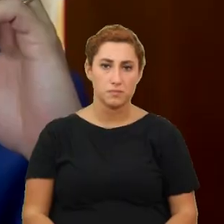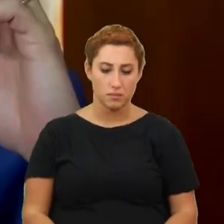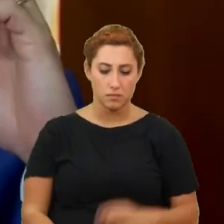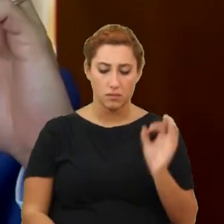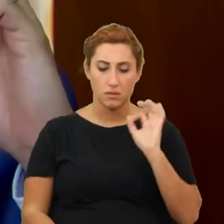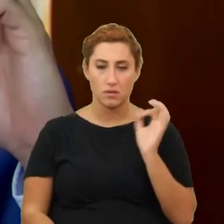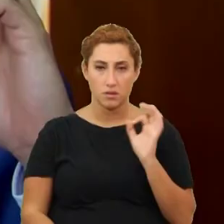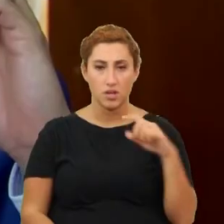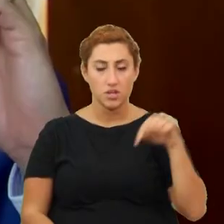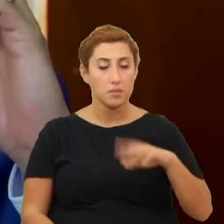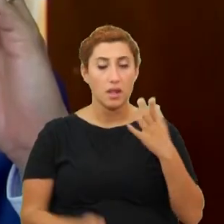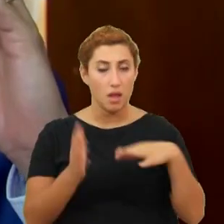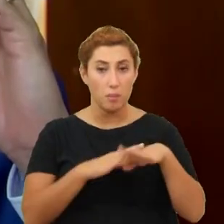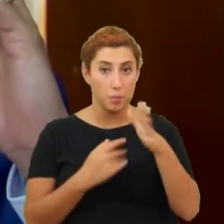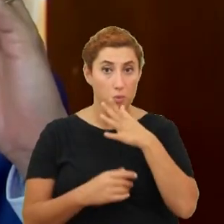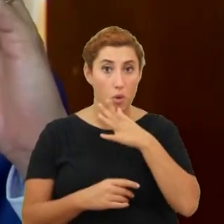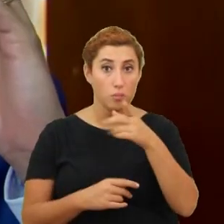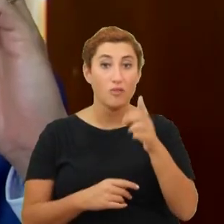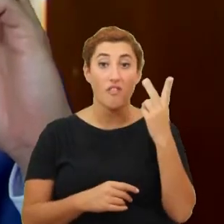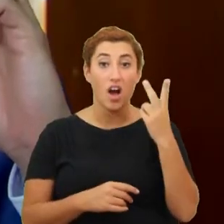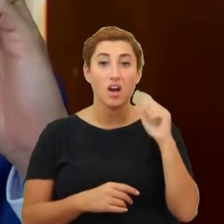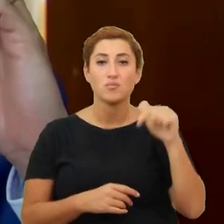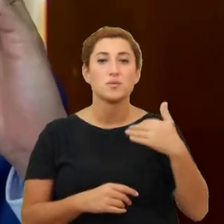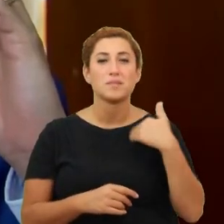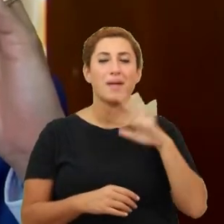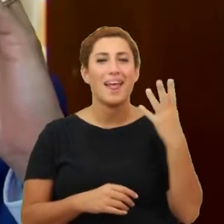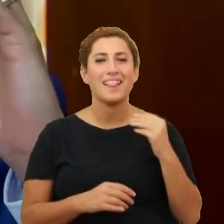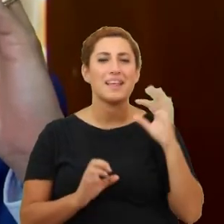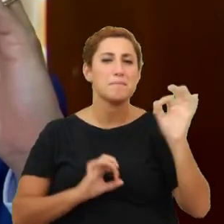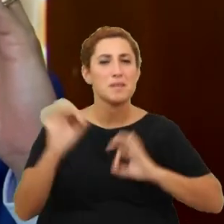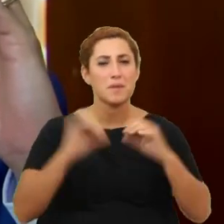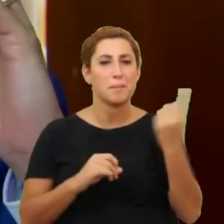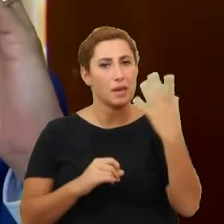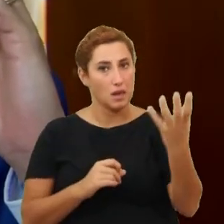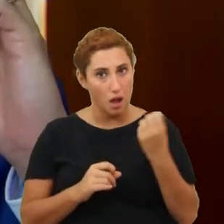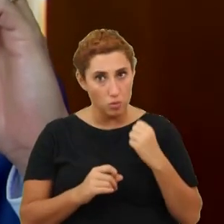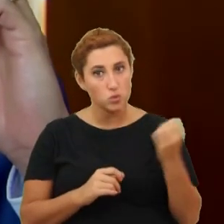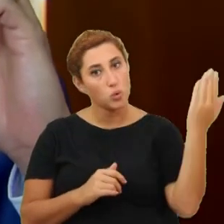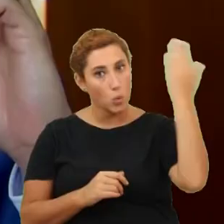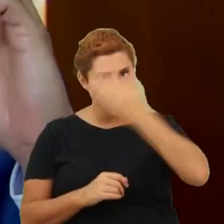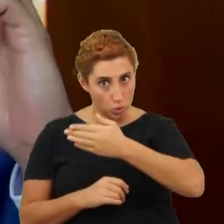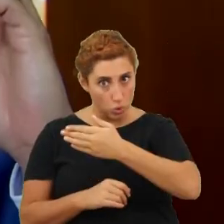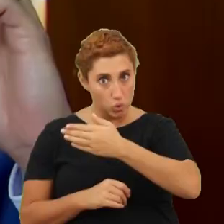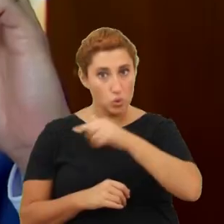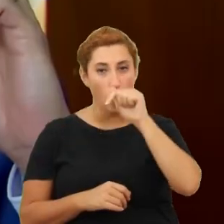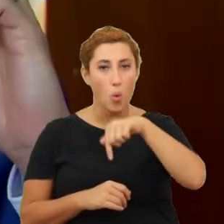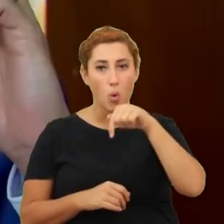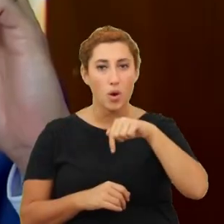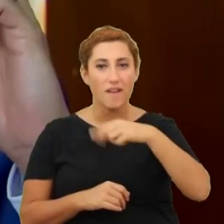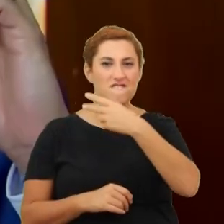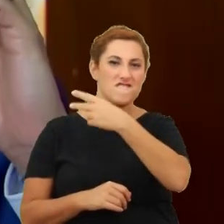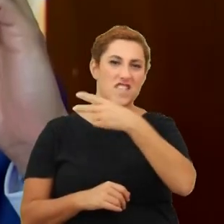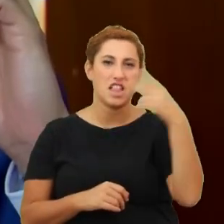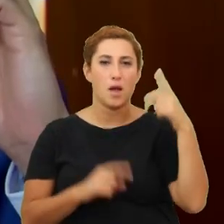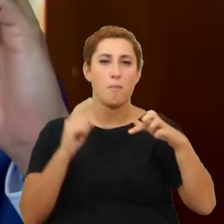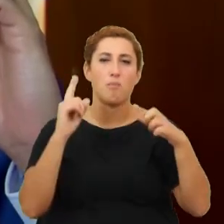Ha, şimdi bak ne yapıyorsun biliyor musun Vakıf? Bu bizim en iyi mimarlarımızdan birini alıyorsun, götürüyorsun. Oraya